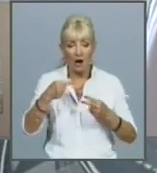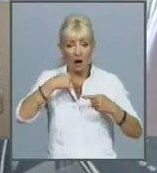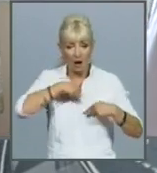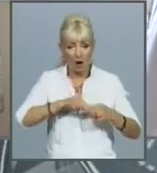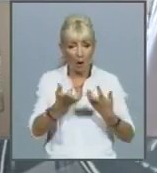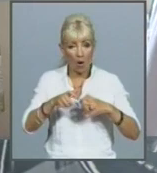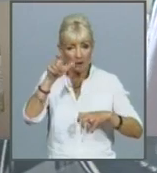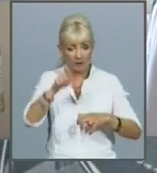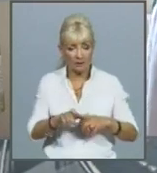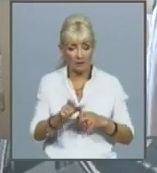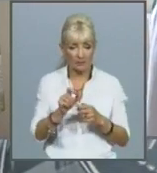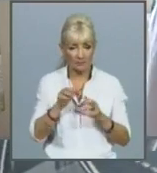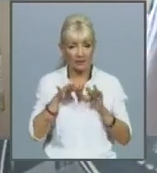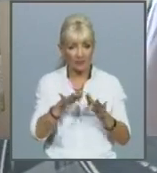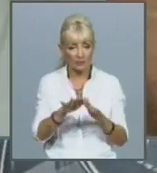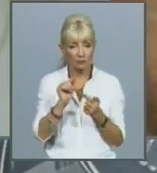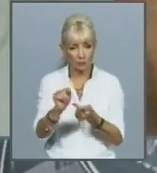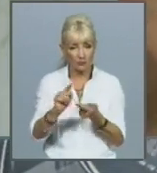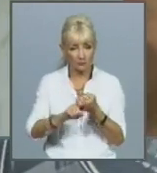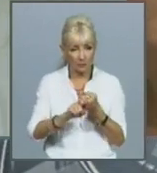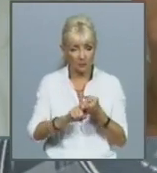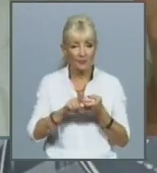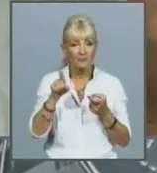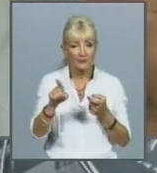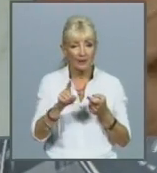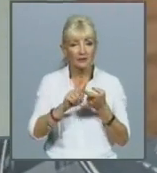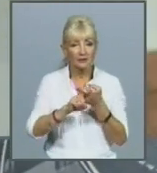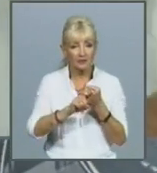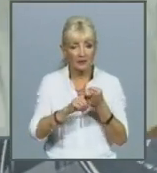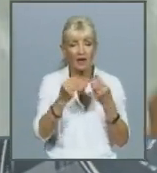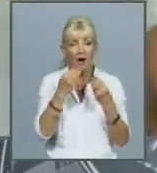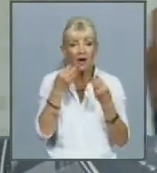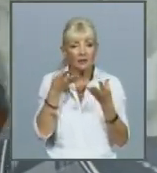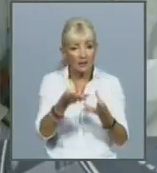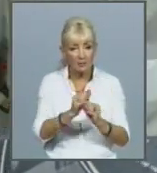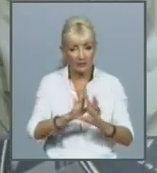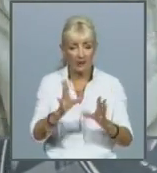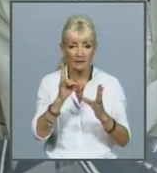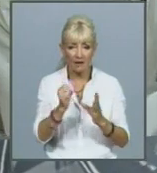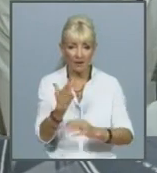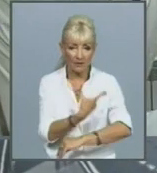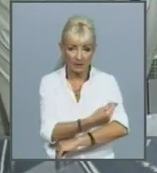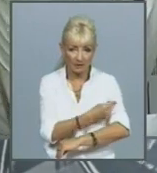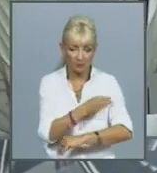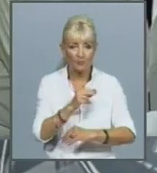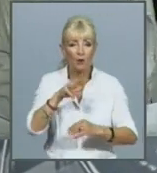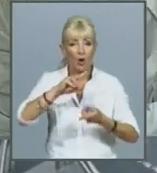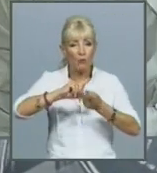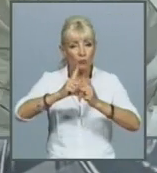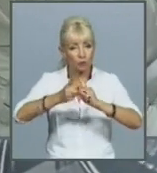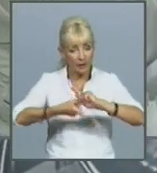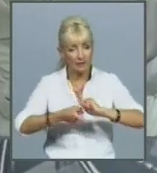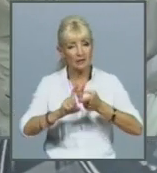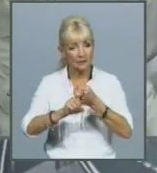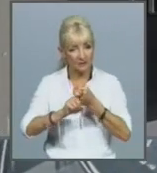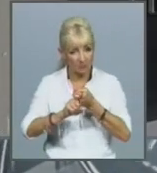лікарі наголошують, що мутації коронавірусу не вплинуть на ефективність вакцин. Мутації вірусів – це нормальний процес, та